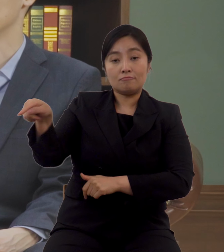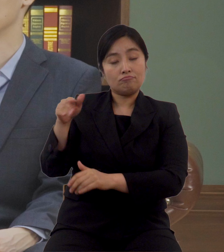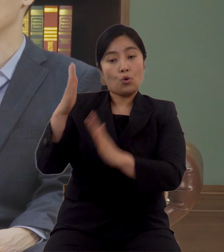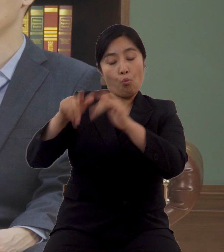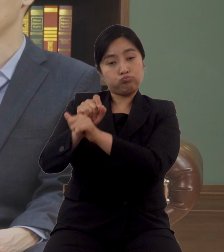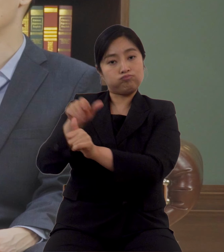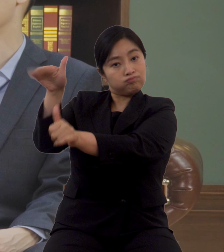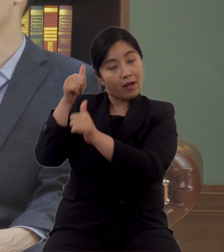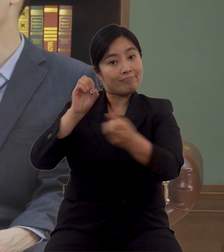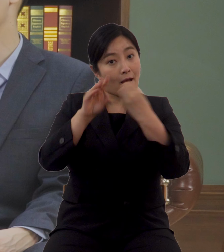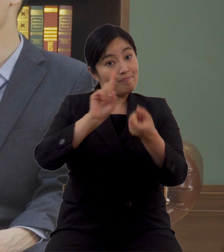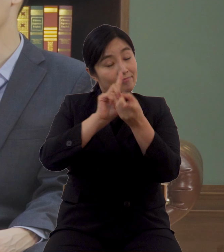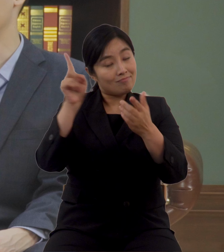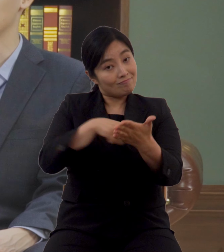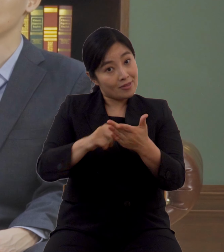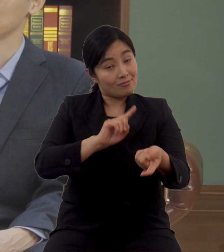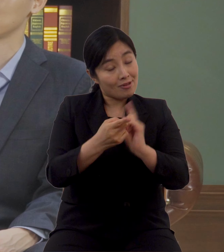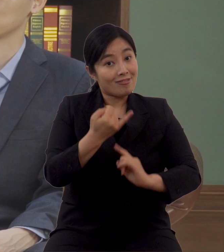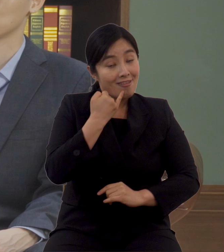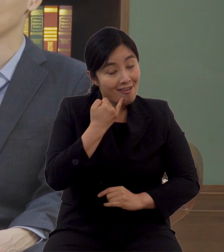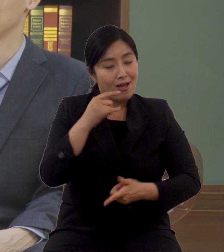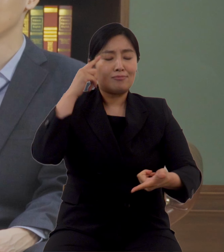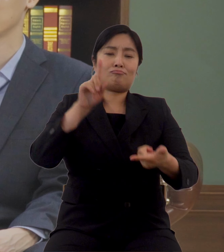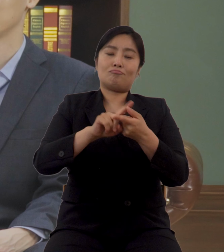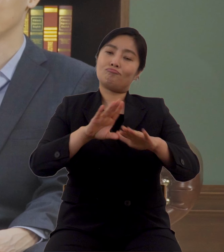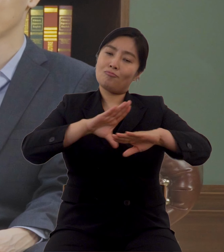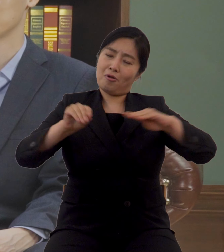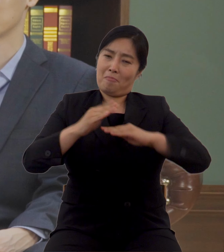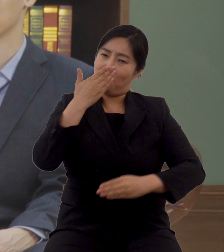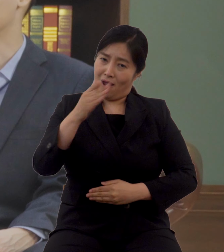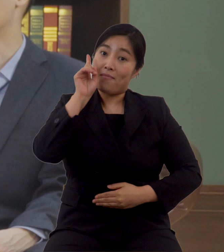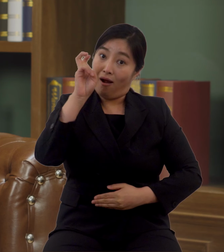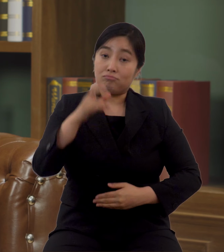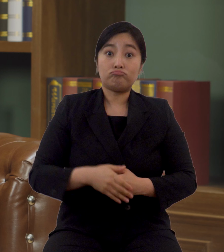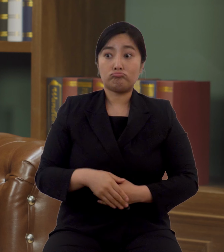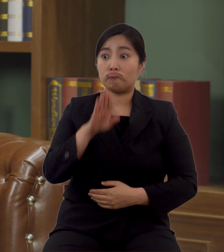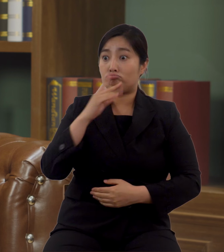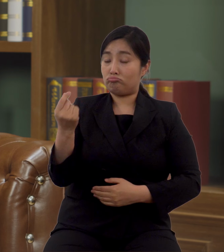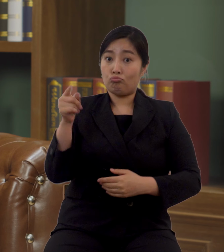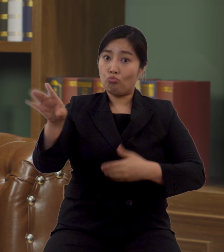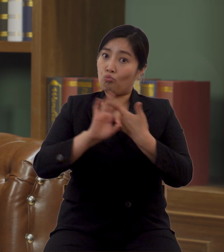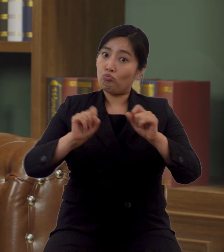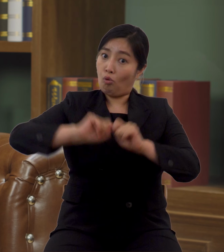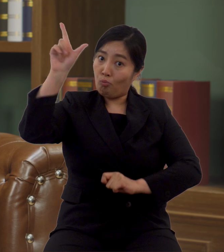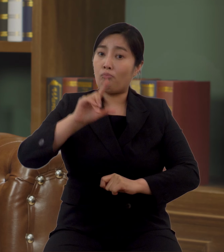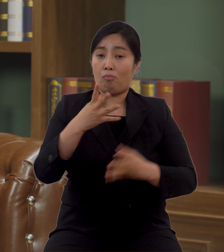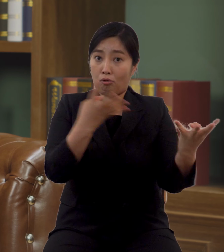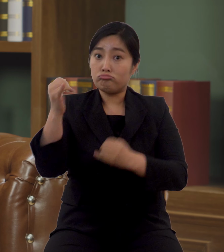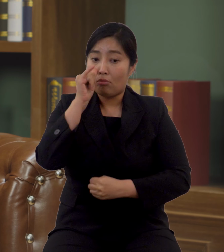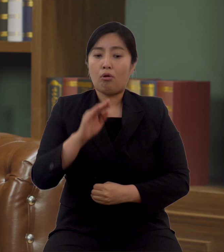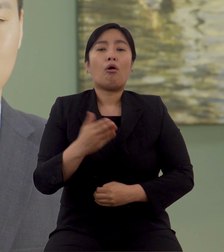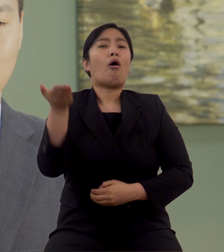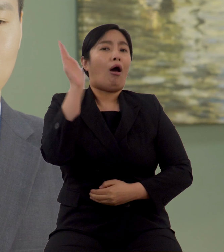이 공무원이 대신해서 답변하도록 하겠습니다, 좀 이런 식으로 충분히 대응을 할 수 있었을 겁니다. 그렇죠. 실제로도 그런 경우가 굉장히